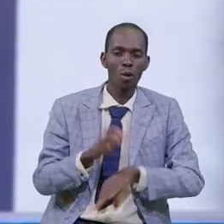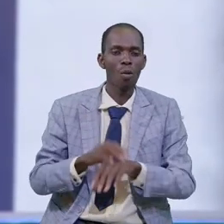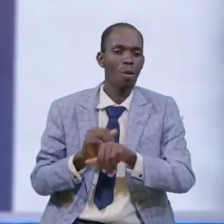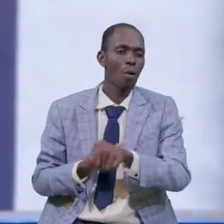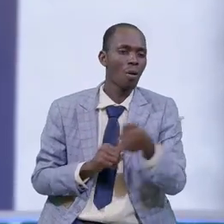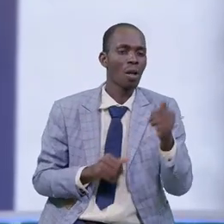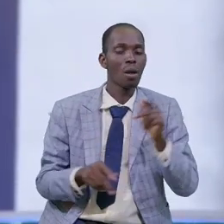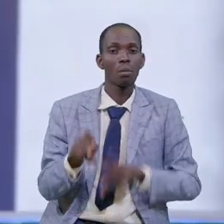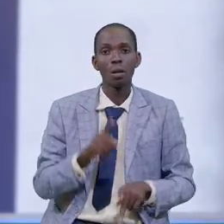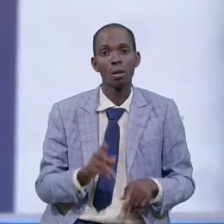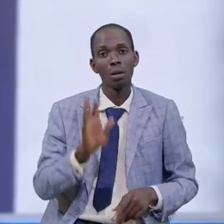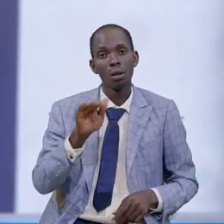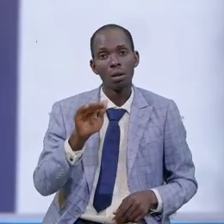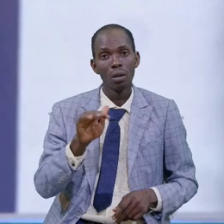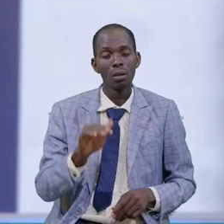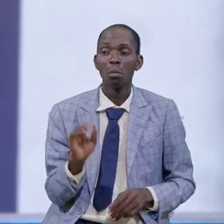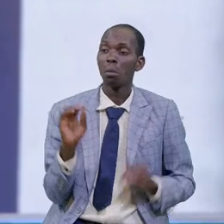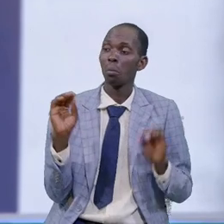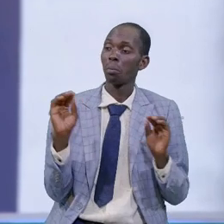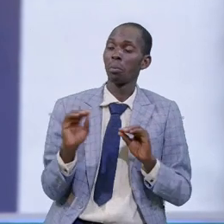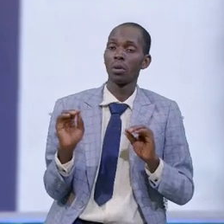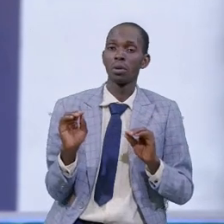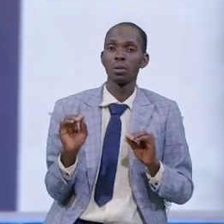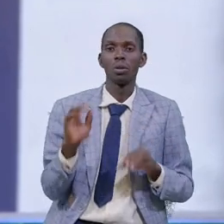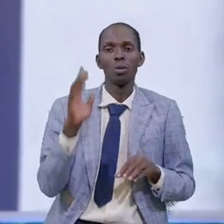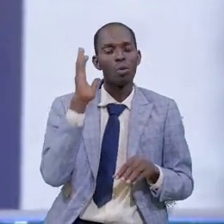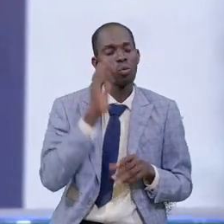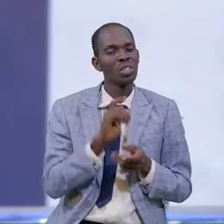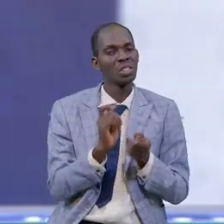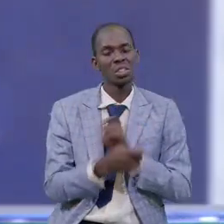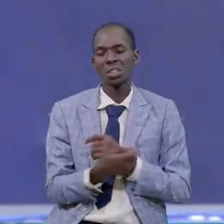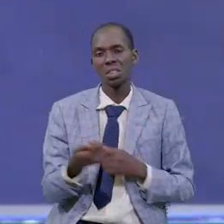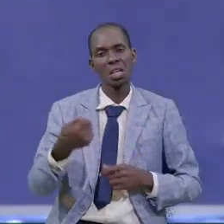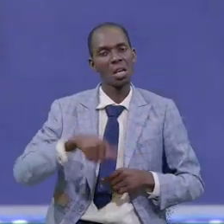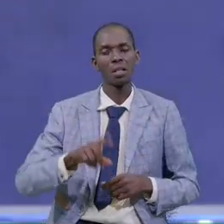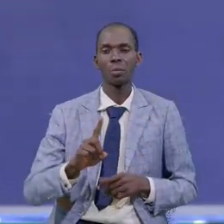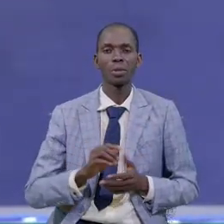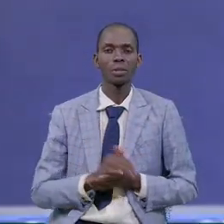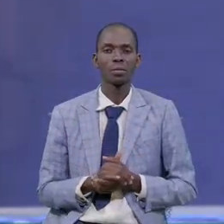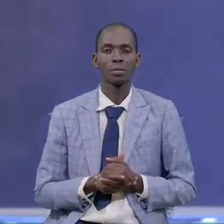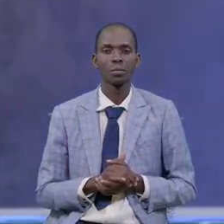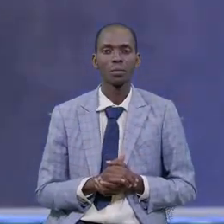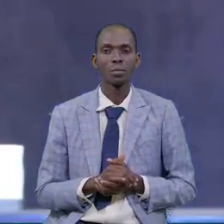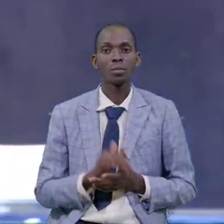Rien d'autre ne va changer ailleurs. J'ai appris